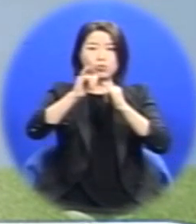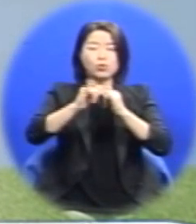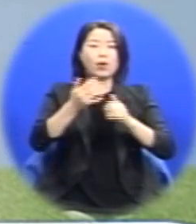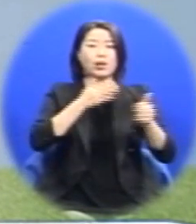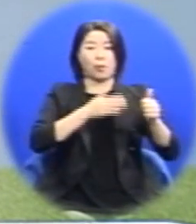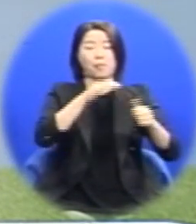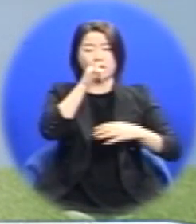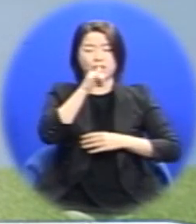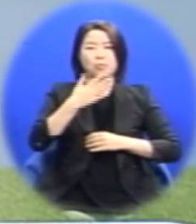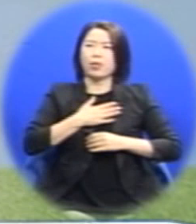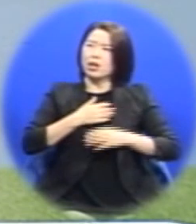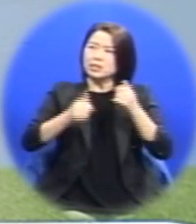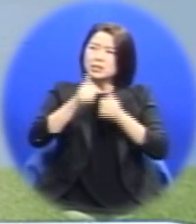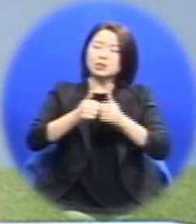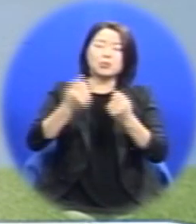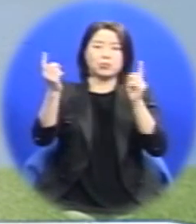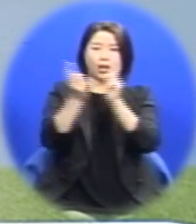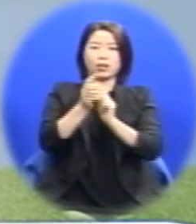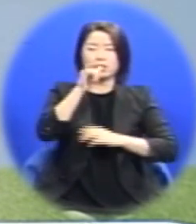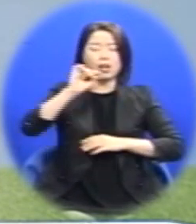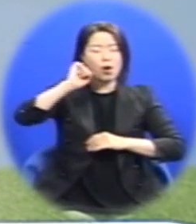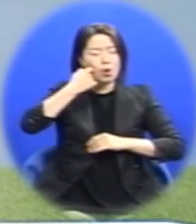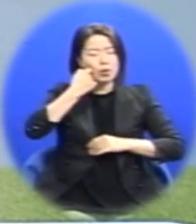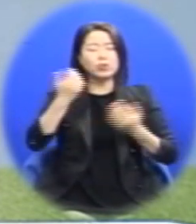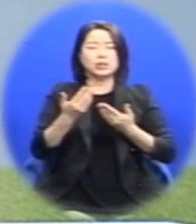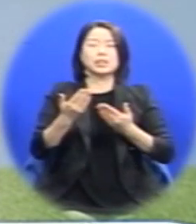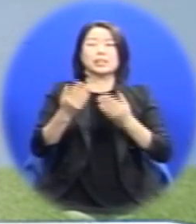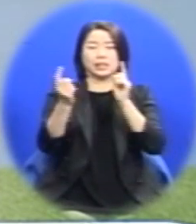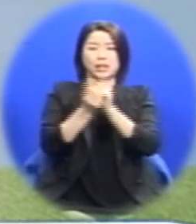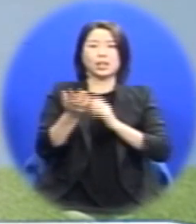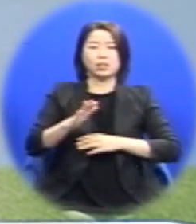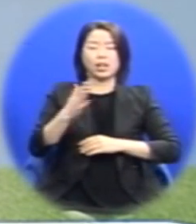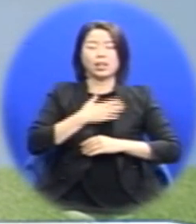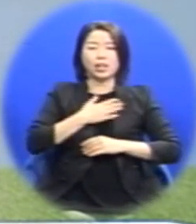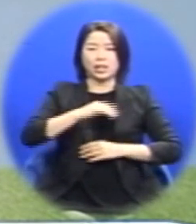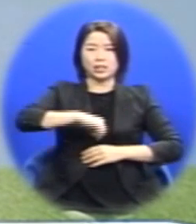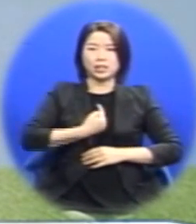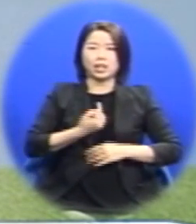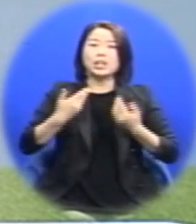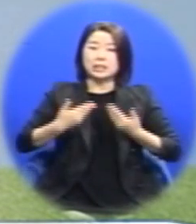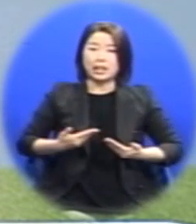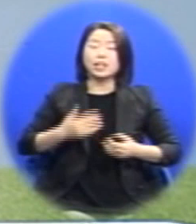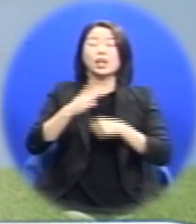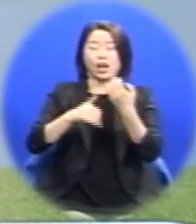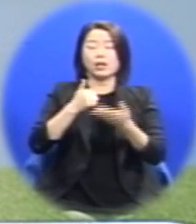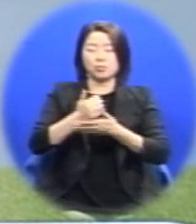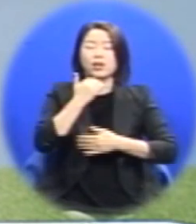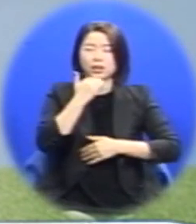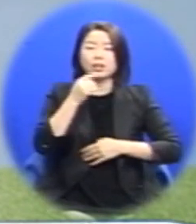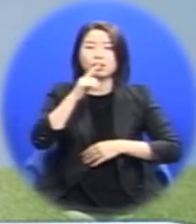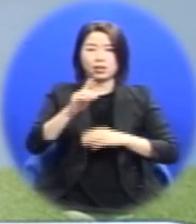시험 당했는데, 어려운 일이 생겼는데, 자기 자신에게 너 잠잠히 하나님만